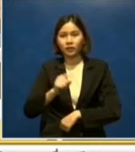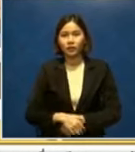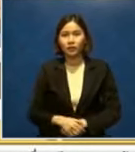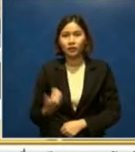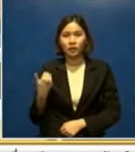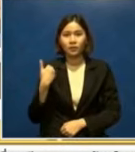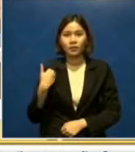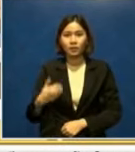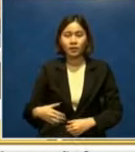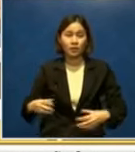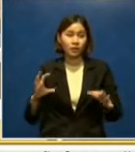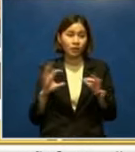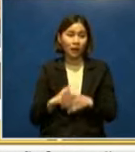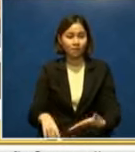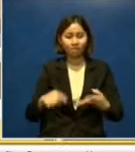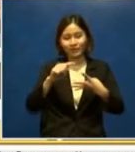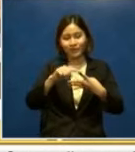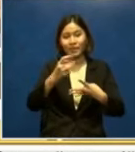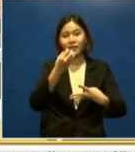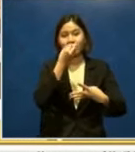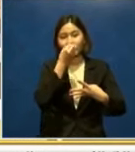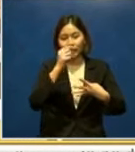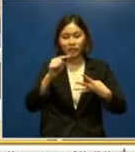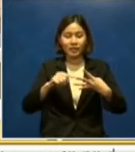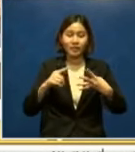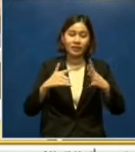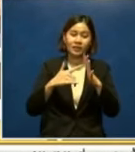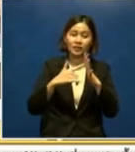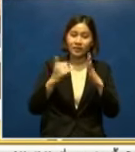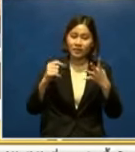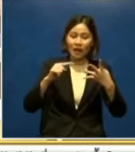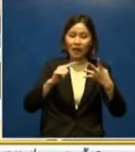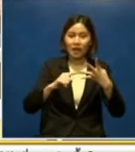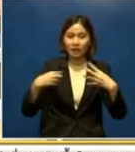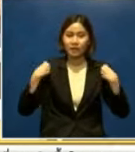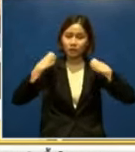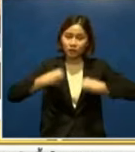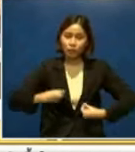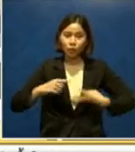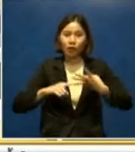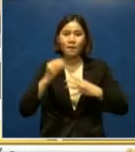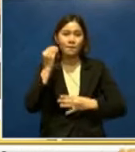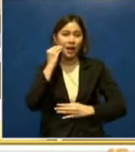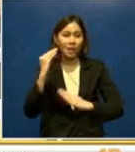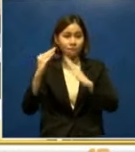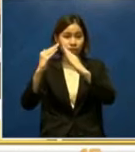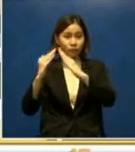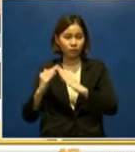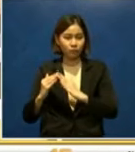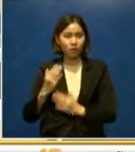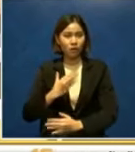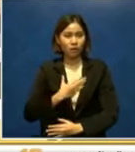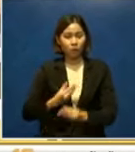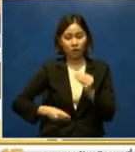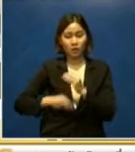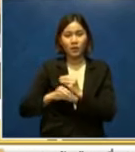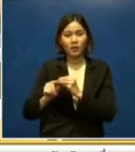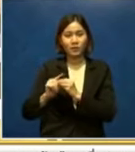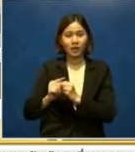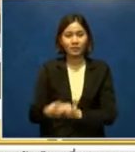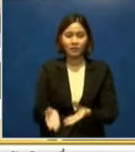4อาหารยารักษาโรคเครื่องนุ่งห่มที่อยู่อาศัยผมขอเติม